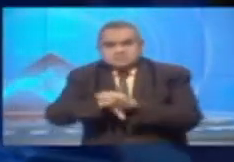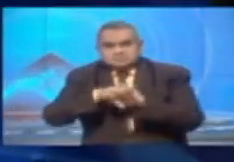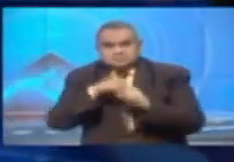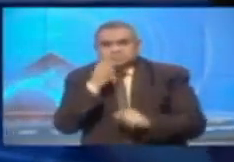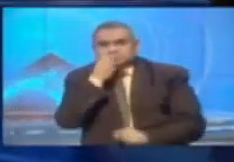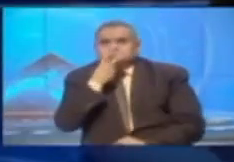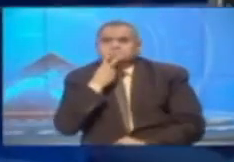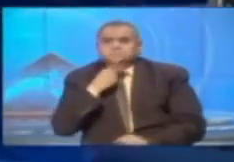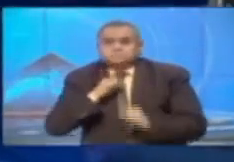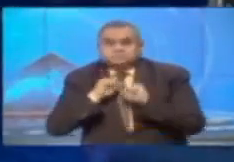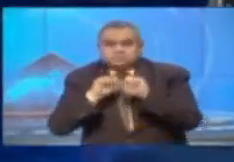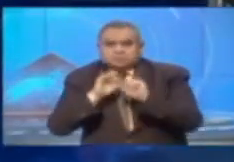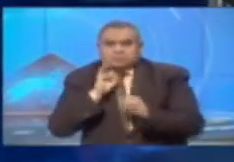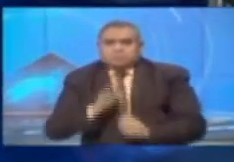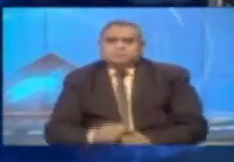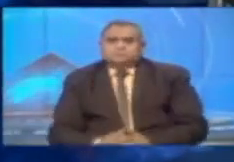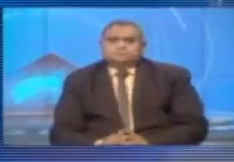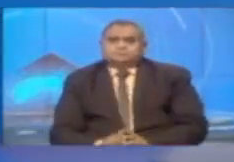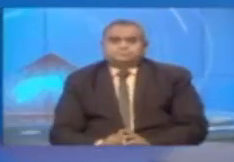2030.